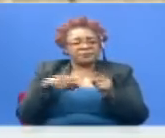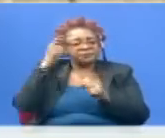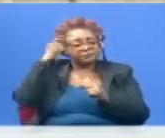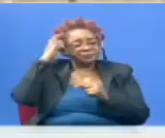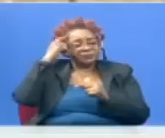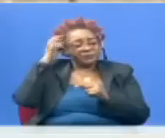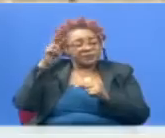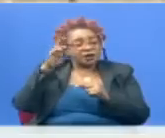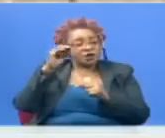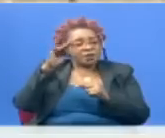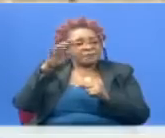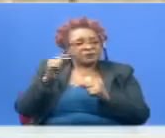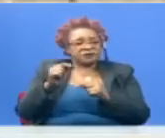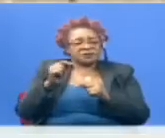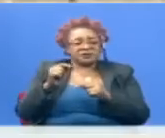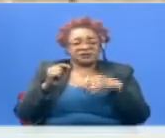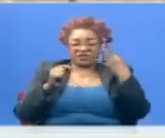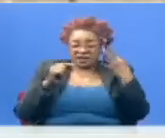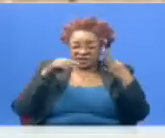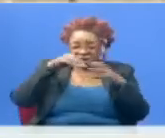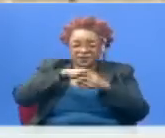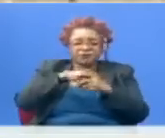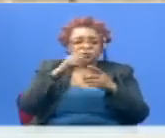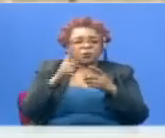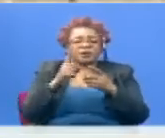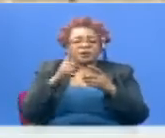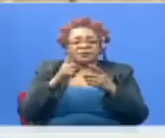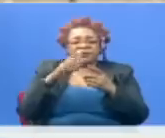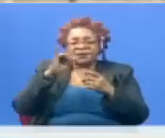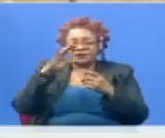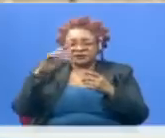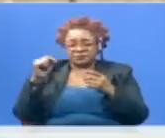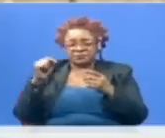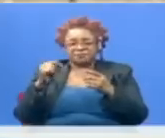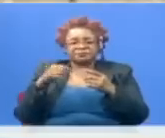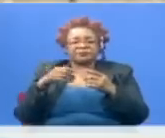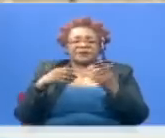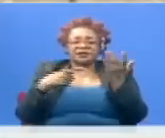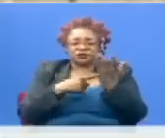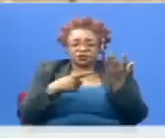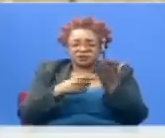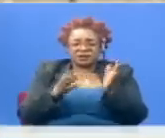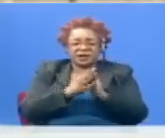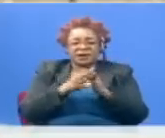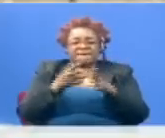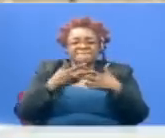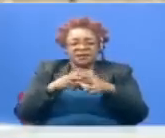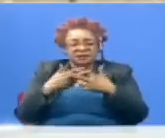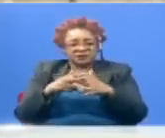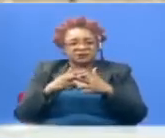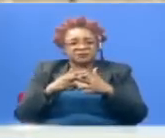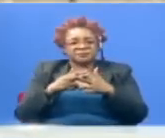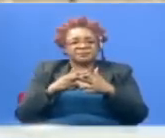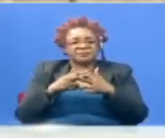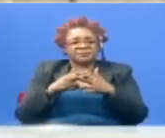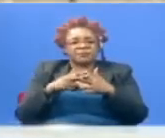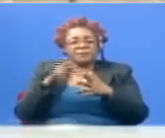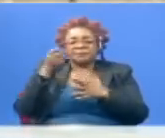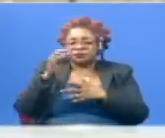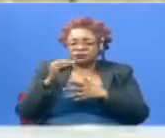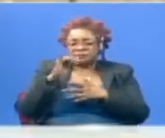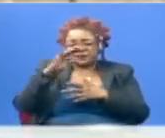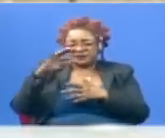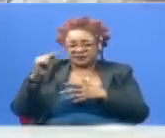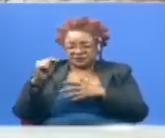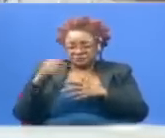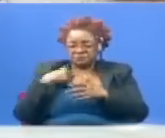is 3-in-1, ICT, electronics and mechanics, I've been able to perfect on mechanics and part of electronics. So the ICT is where I'm